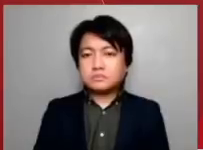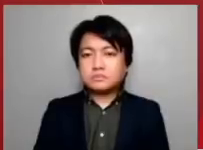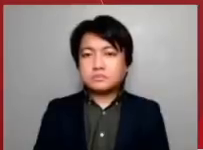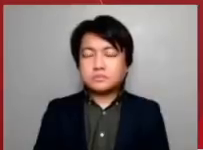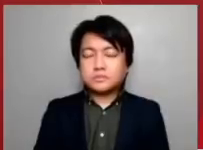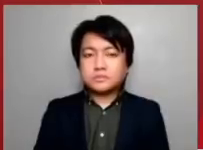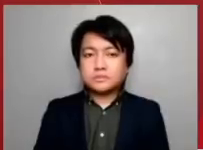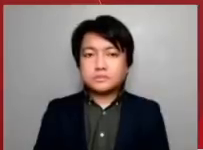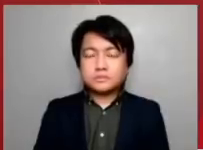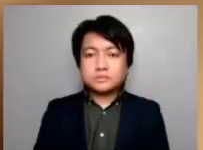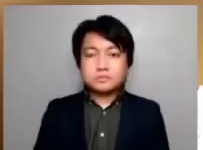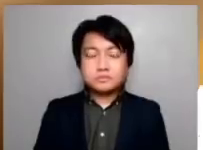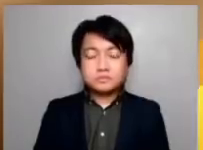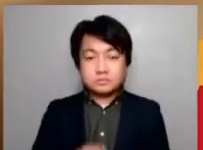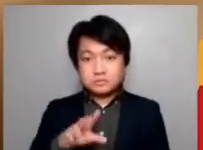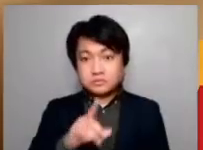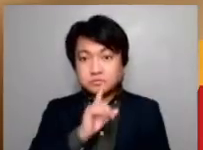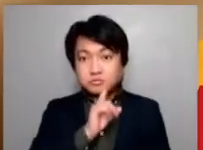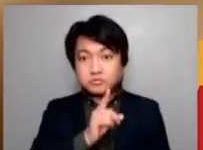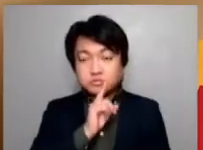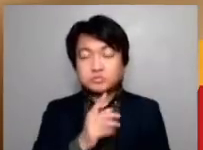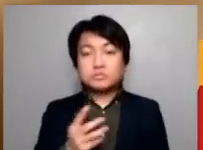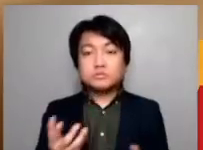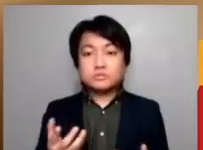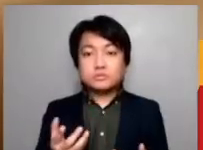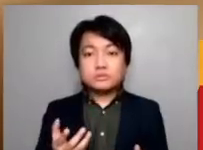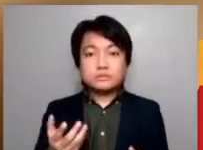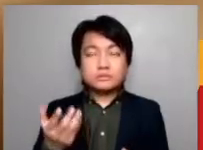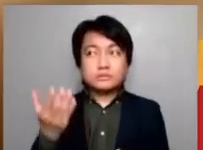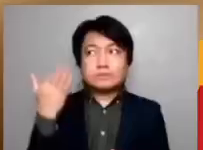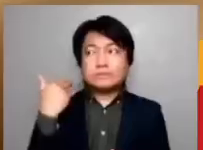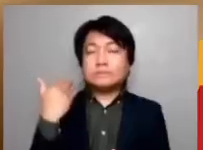Actually, yung sa huling panayam ni Secretary, ano,